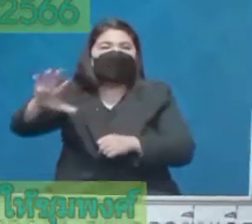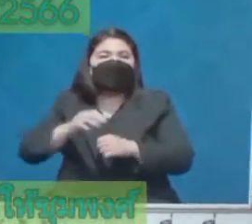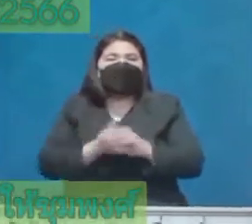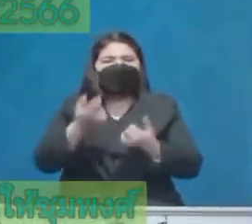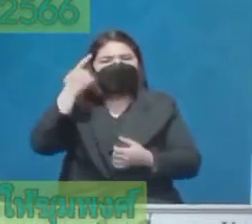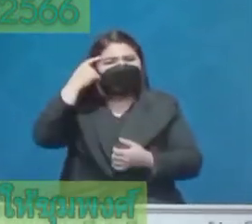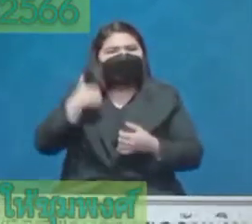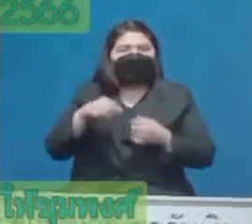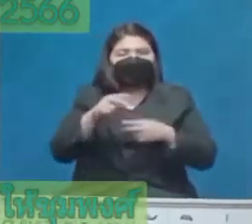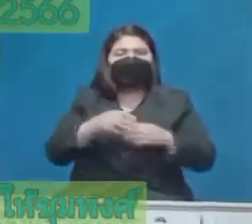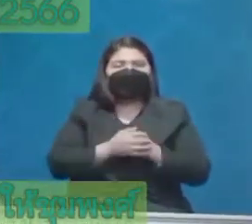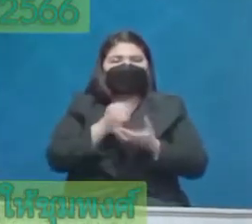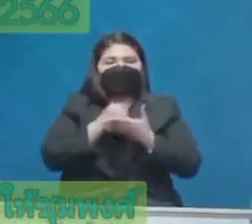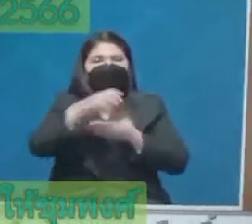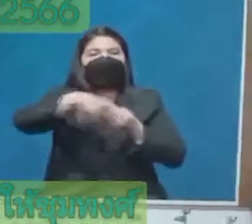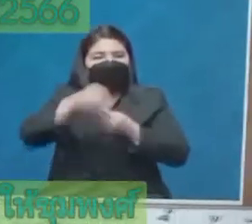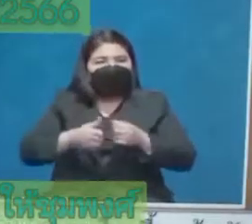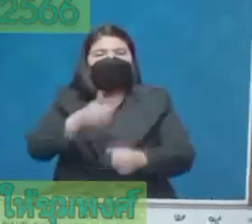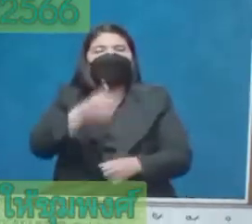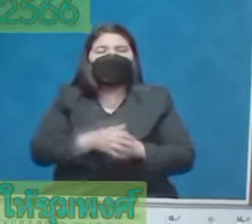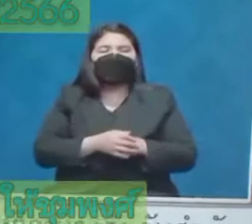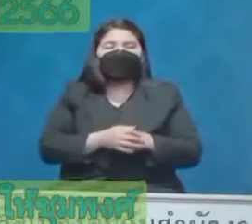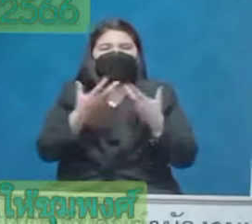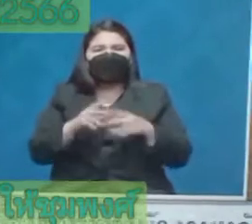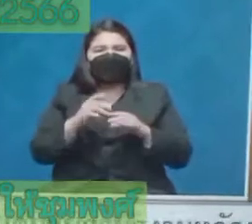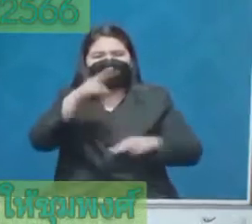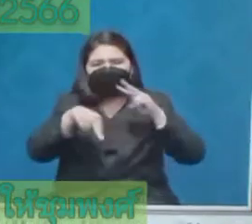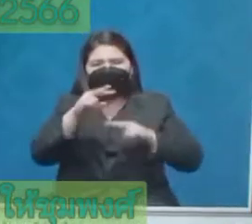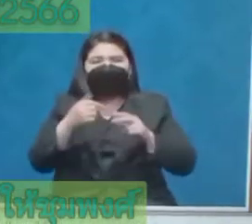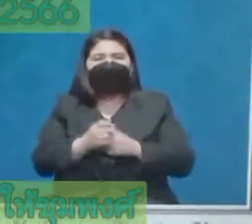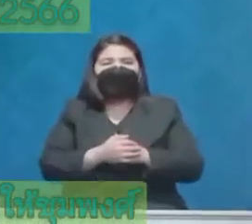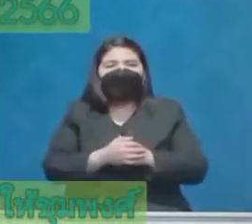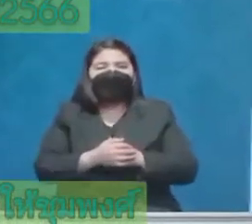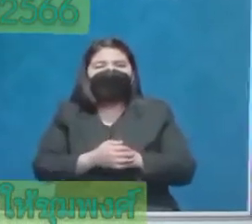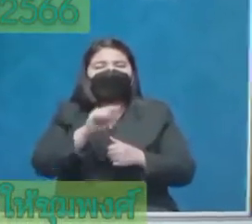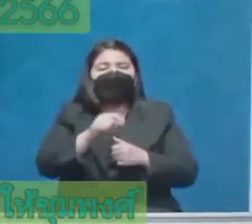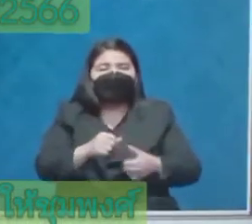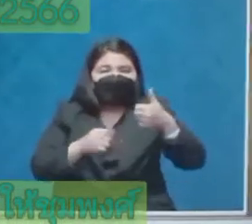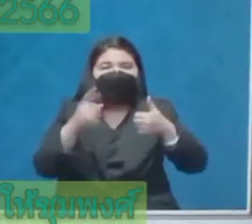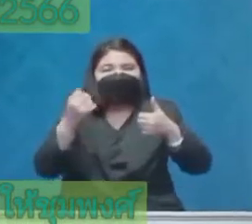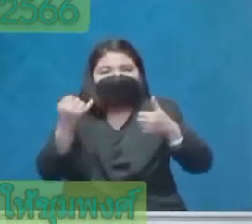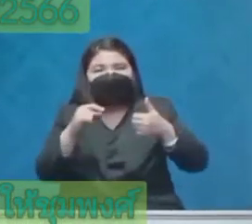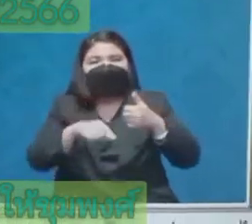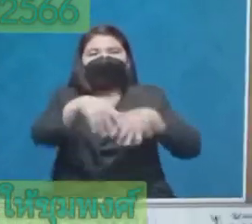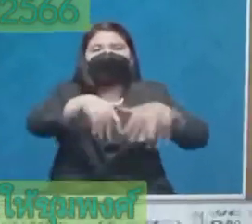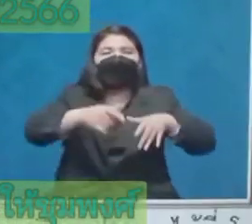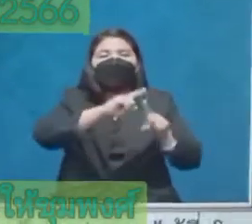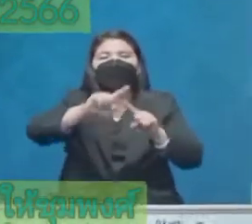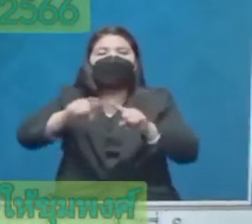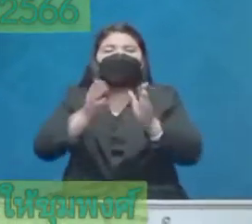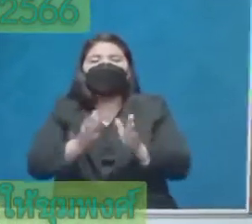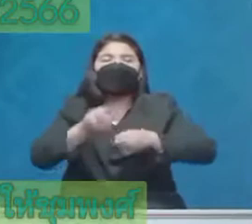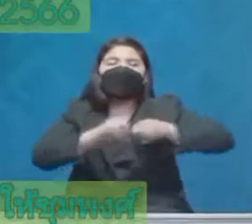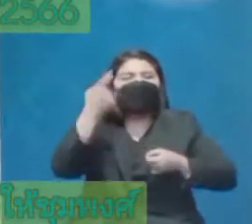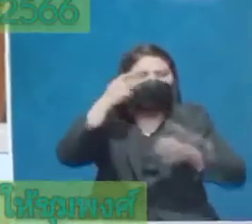ซึ่งน่าจะมีความคุ้มค่าทางเศรษฐกิจมากกว่าและสปปได้สำรวจและฟังที่เห็นผู้มีส่วนได้ส่วนเสียประชาชนชุมชนที่เกี่ยวข้องแล้วเกษตรกรได้กล่า